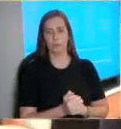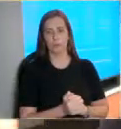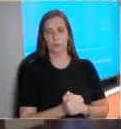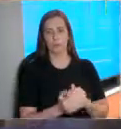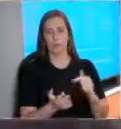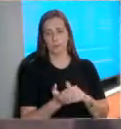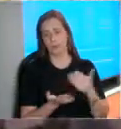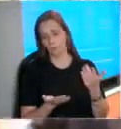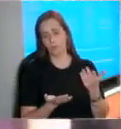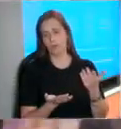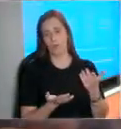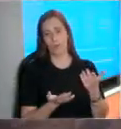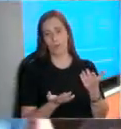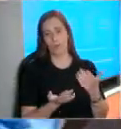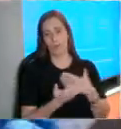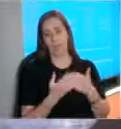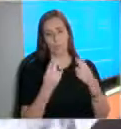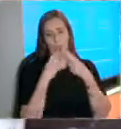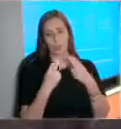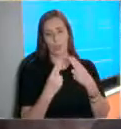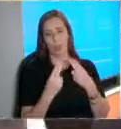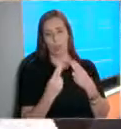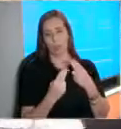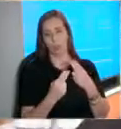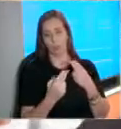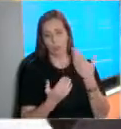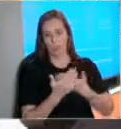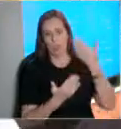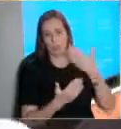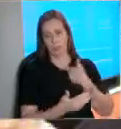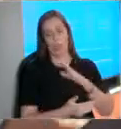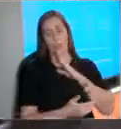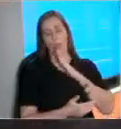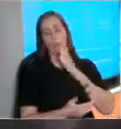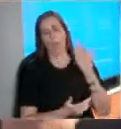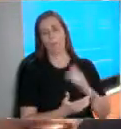ובעצם זה שאין תוצאה מכרעת, אז אנחנו בבעיה.